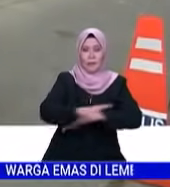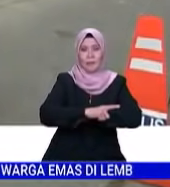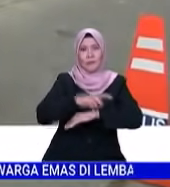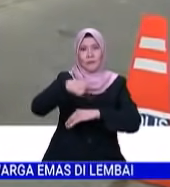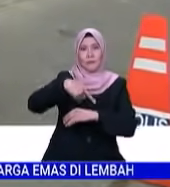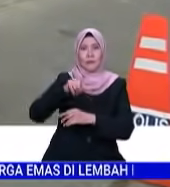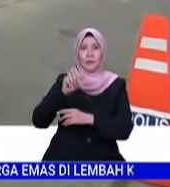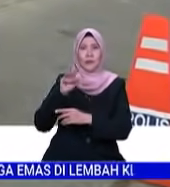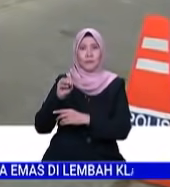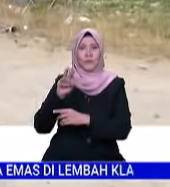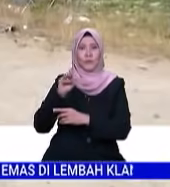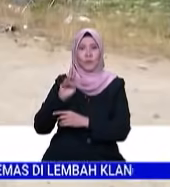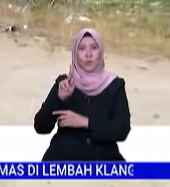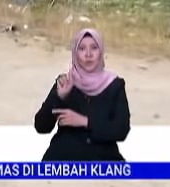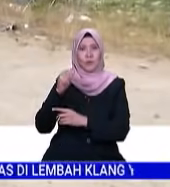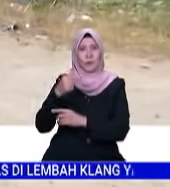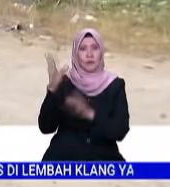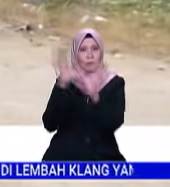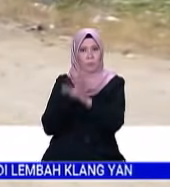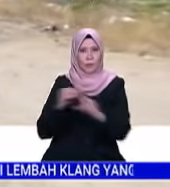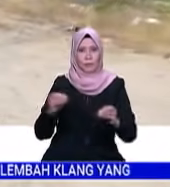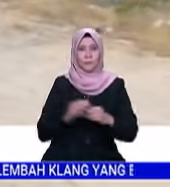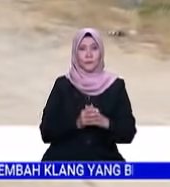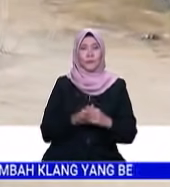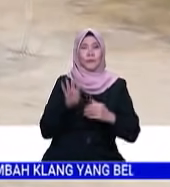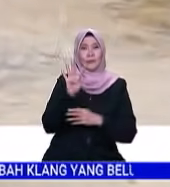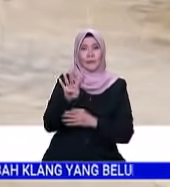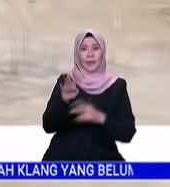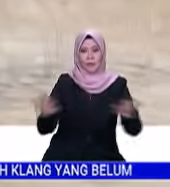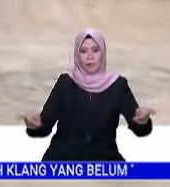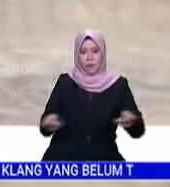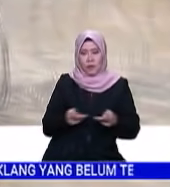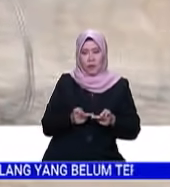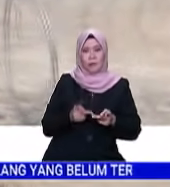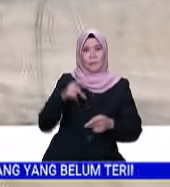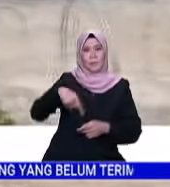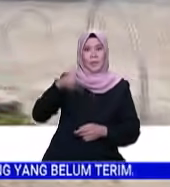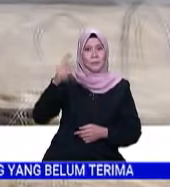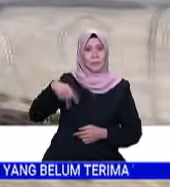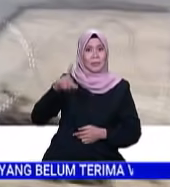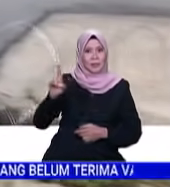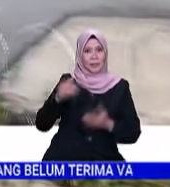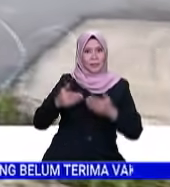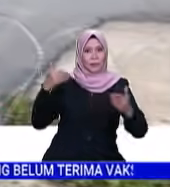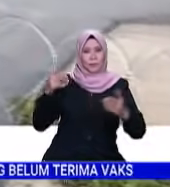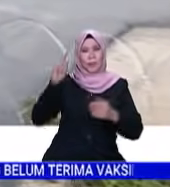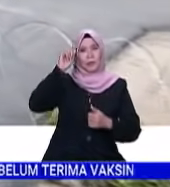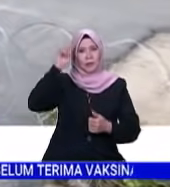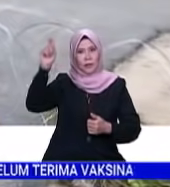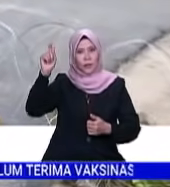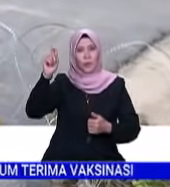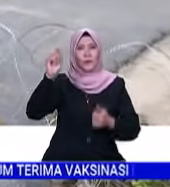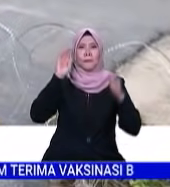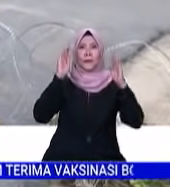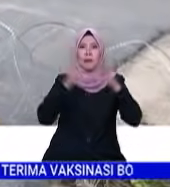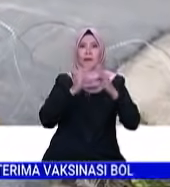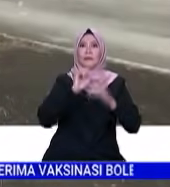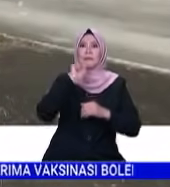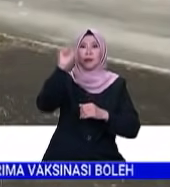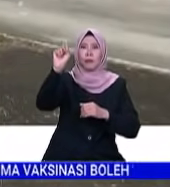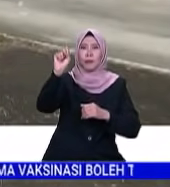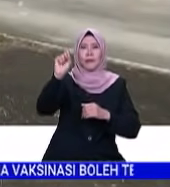Lin, Mukah, Sarawak. Sementara itu, 4 kawasan yang dikenakan PKPD sebelum ini di Terengganu, Pahang dan